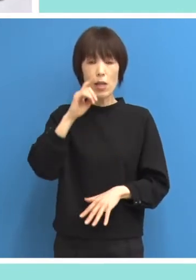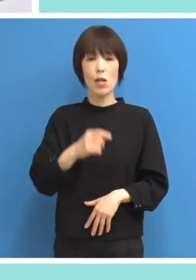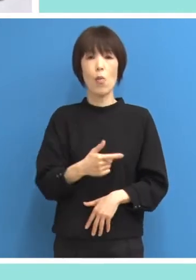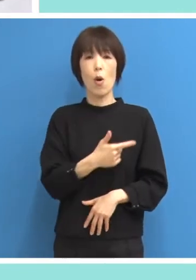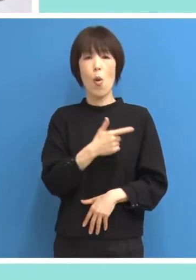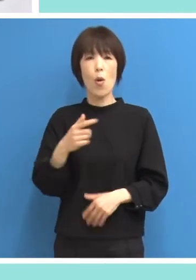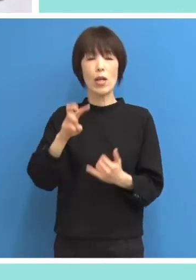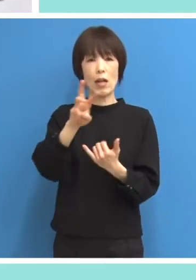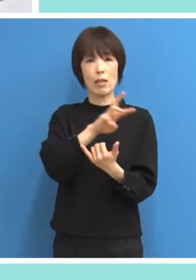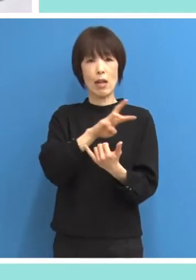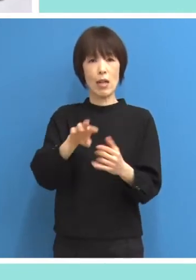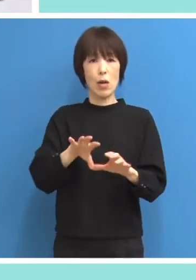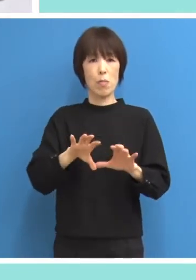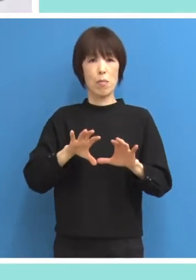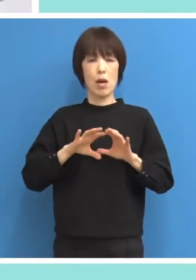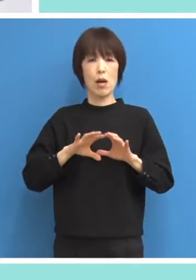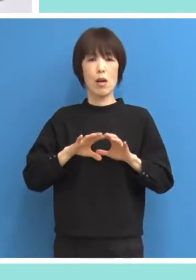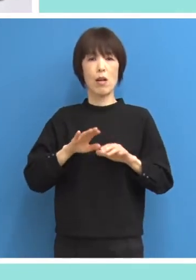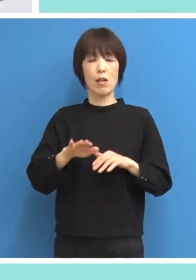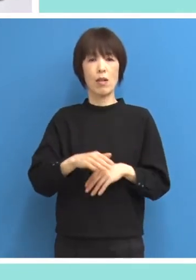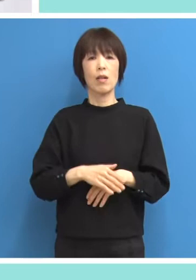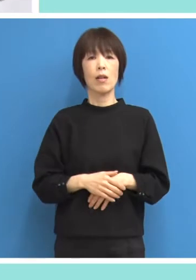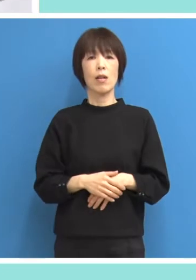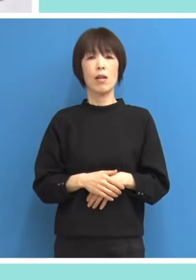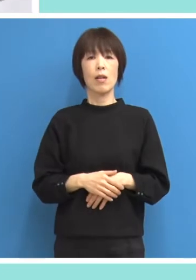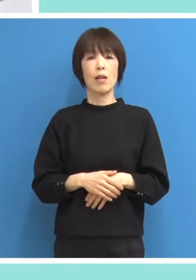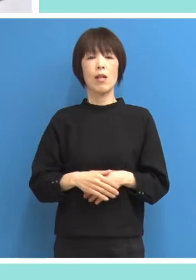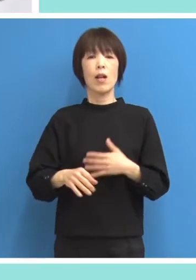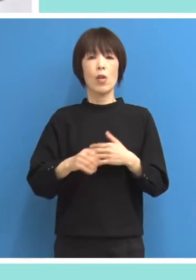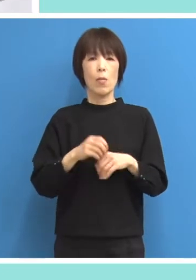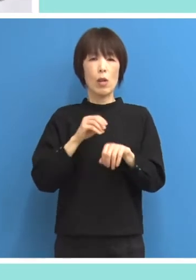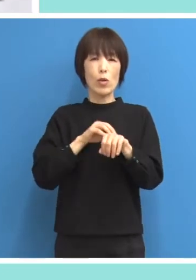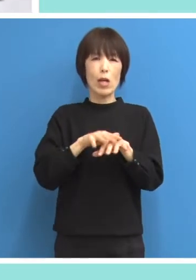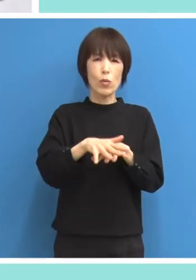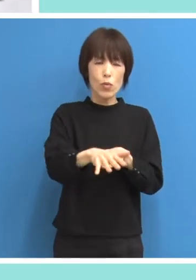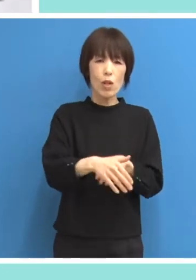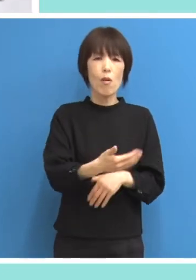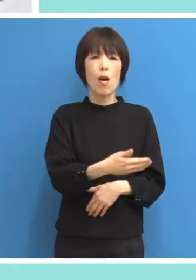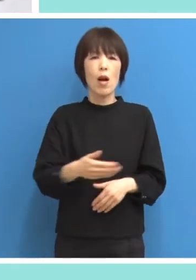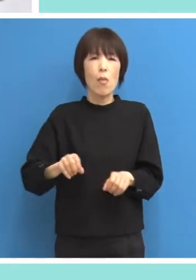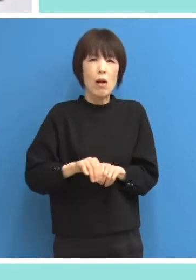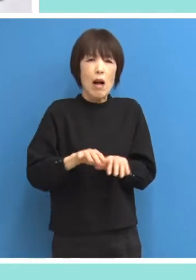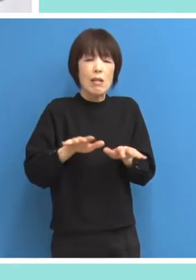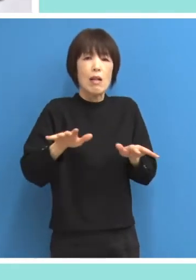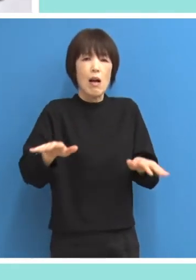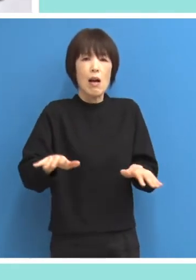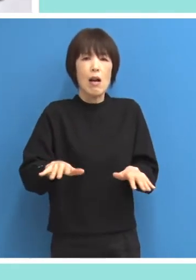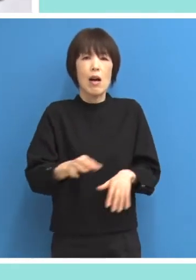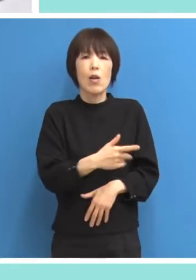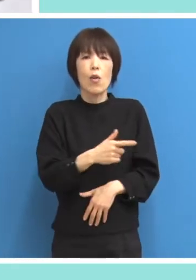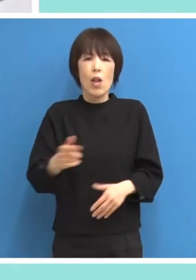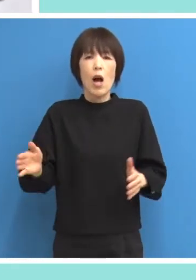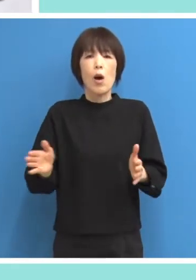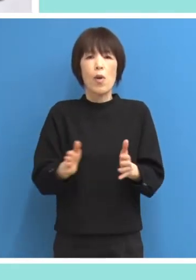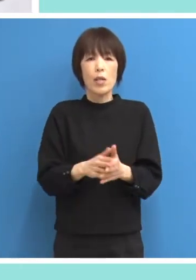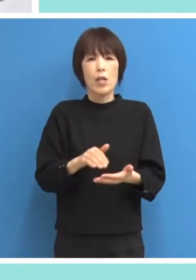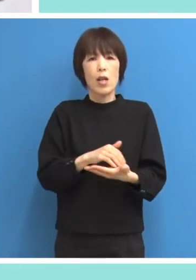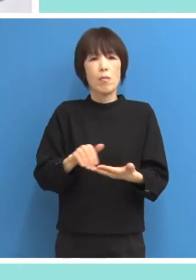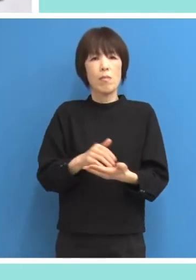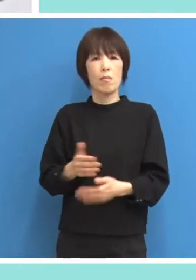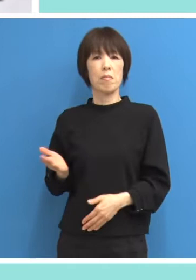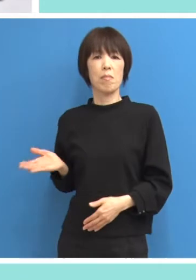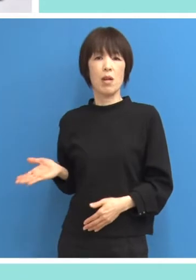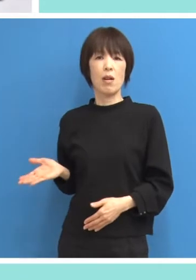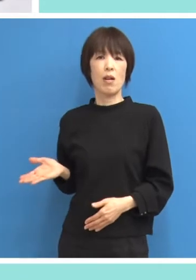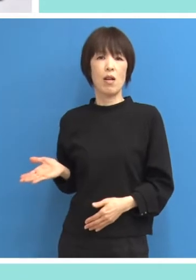の大きな災害に見舞われて、土砂崩れだったり河川の氾濫だったり、総額46億円